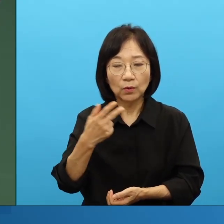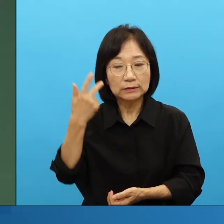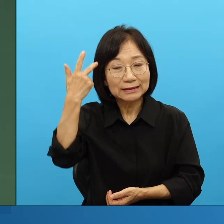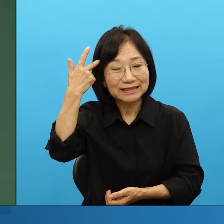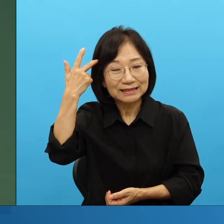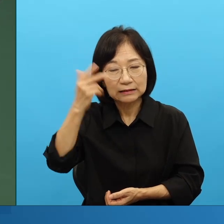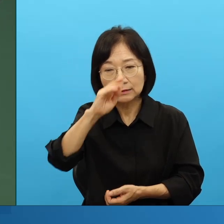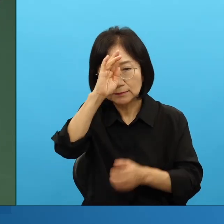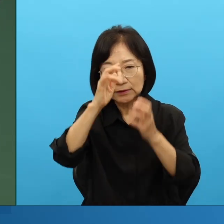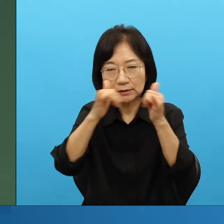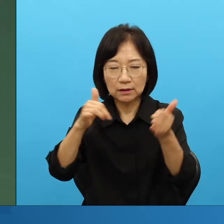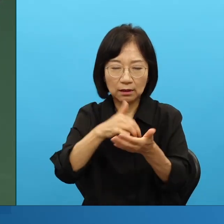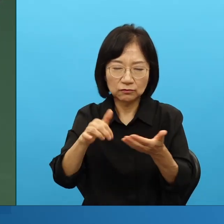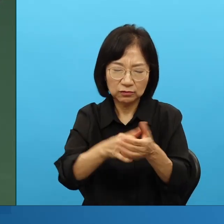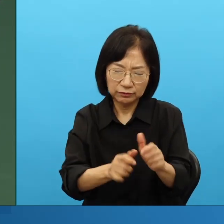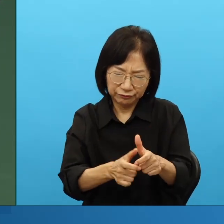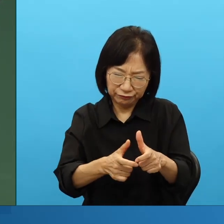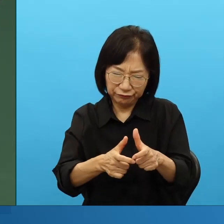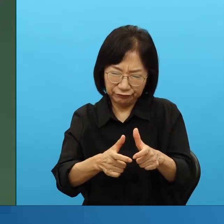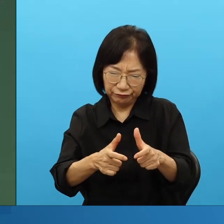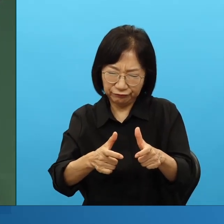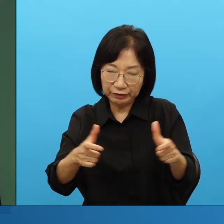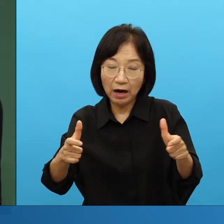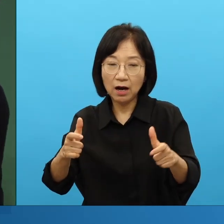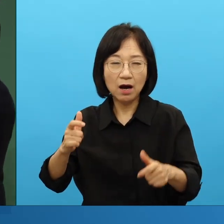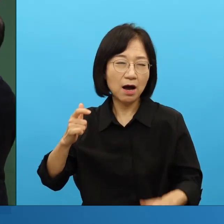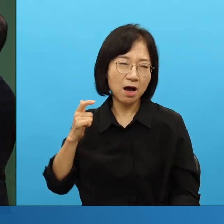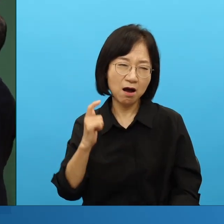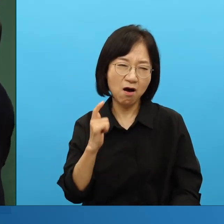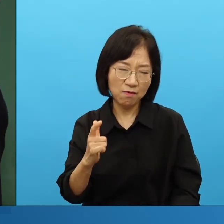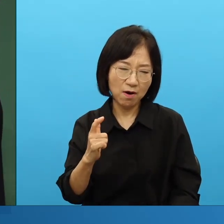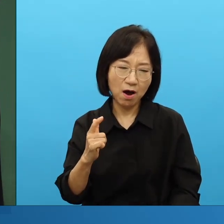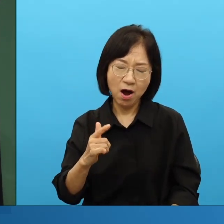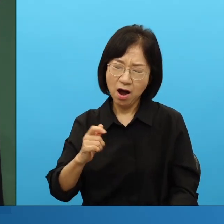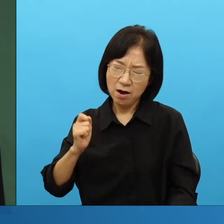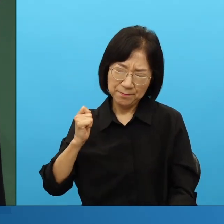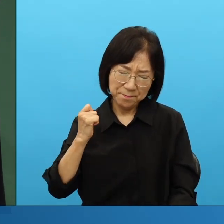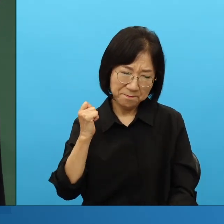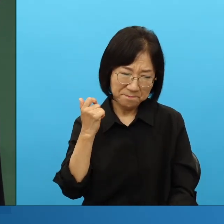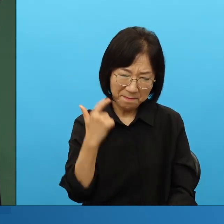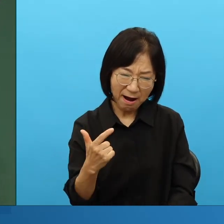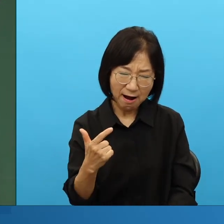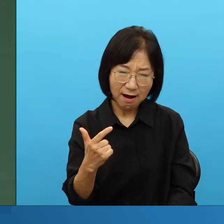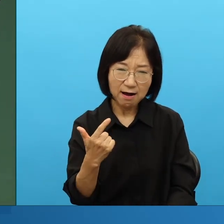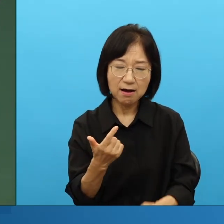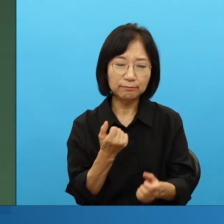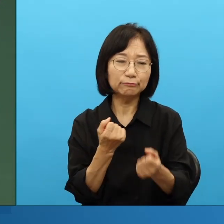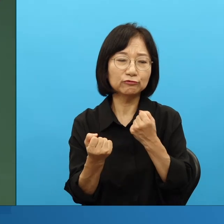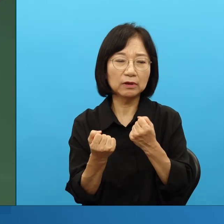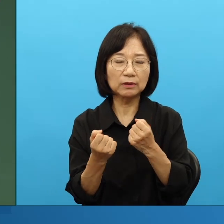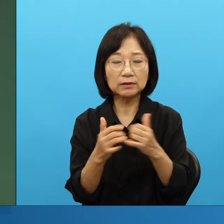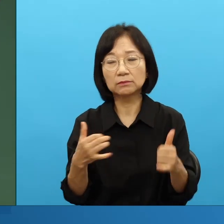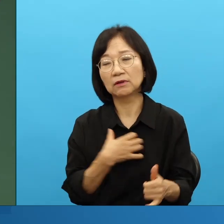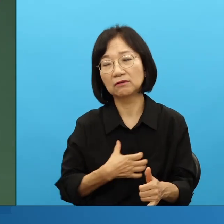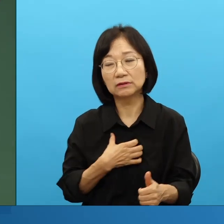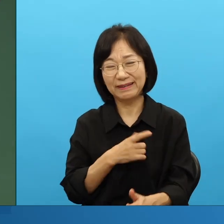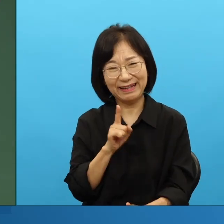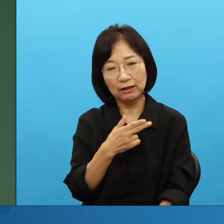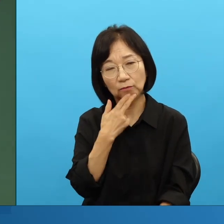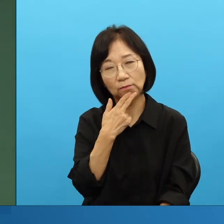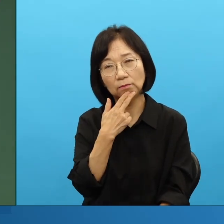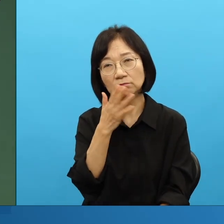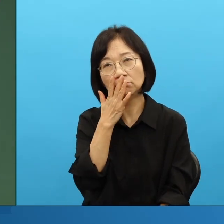거예요. 所以精神病患者急增。 우리 아무 근심이 없다 이게. 我们对此毫无担忧。 근심해야 됩니다.